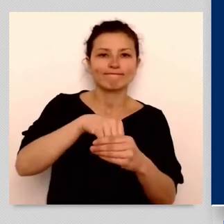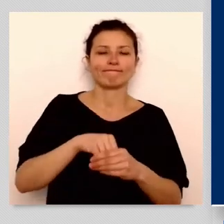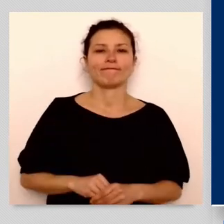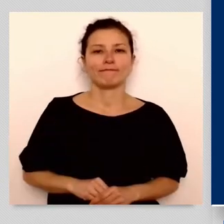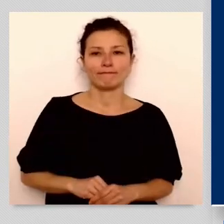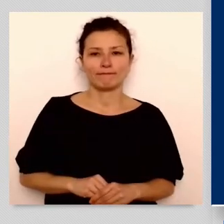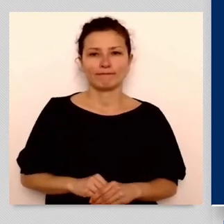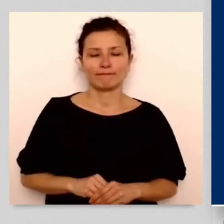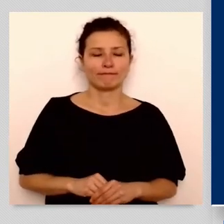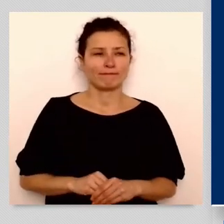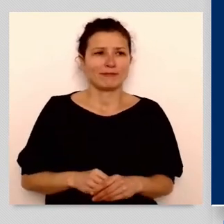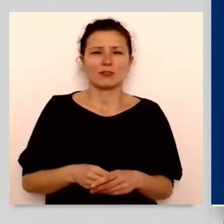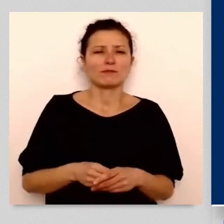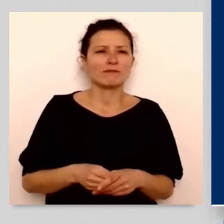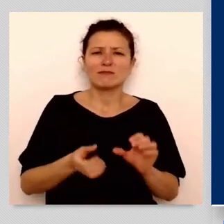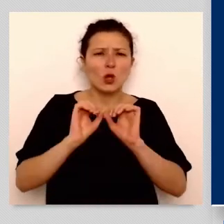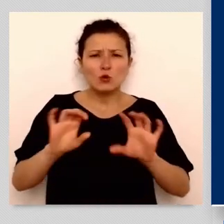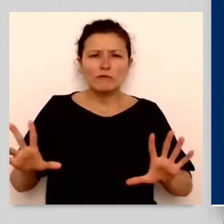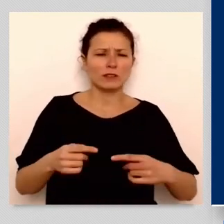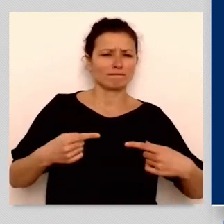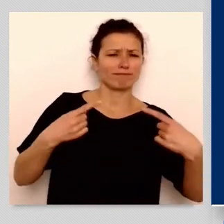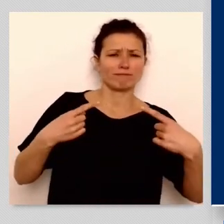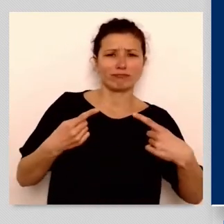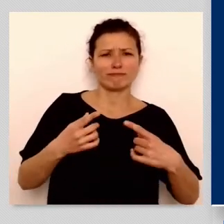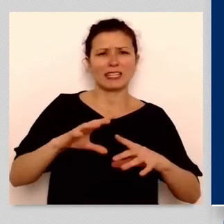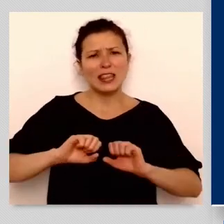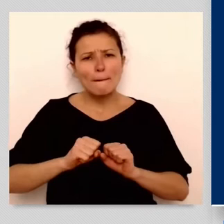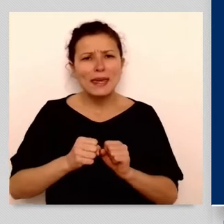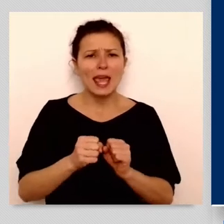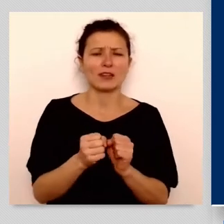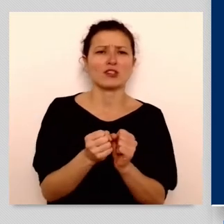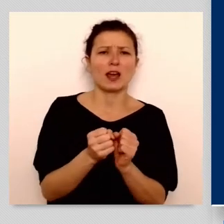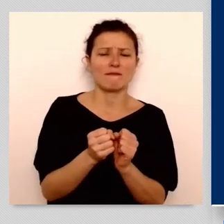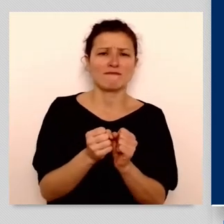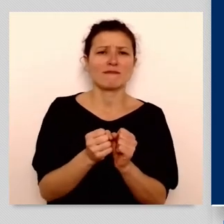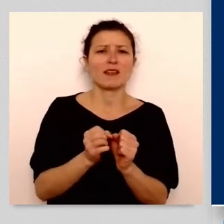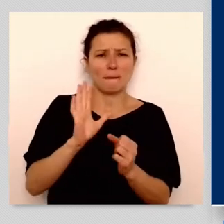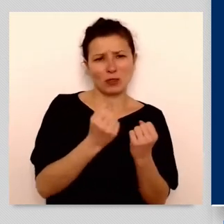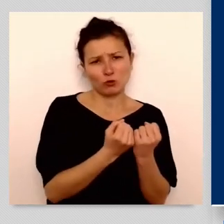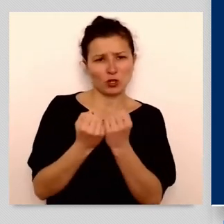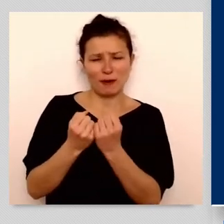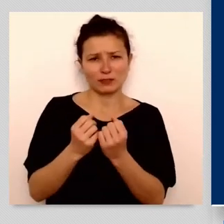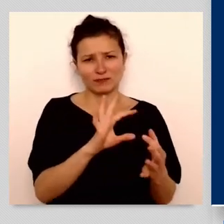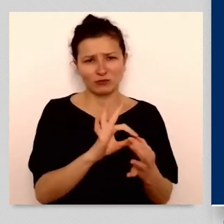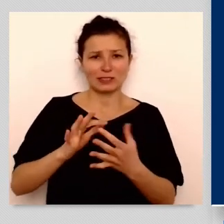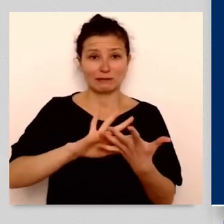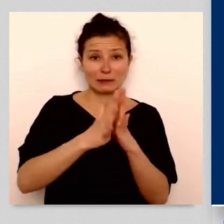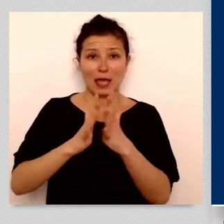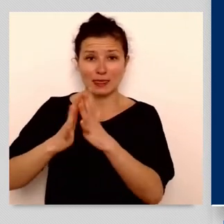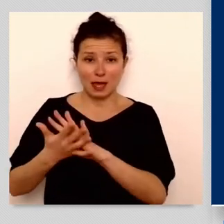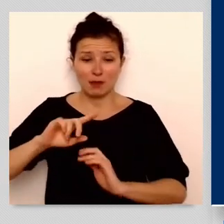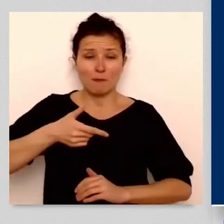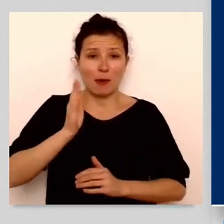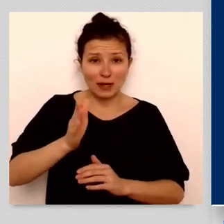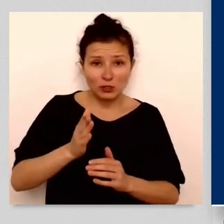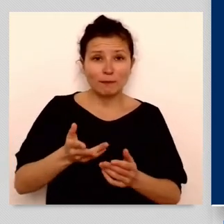nieoczywiste konflikty, napięcia, które będą towarzyszyć tym zmianom, które będziemy